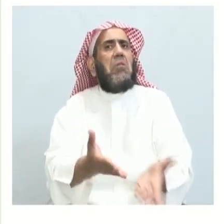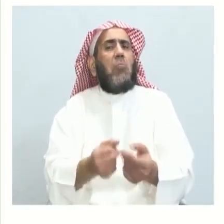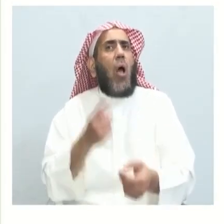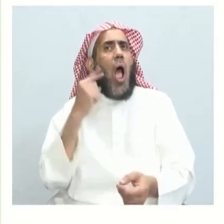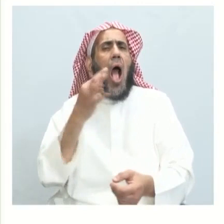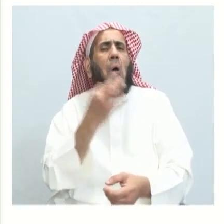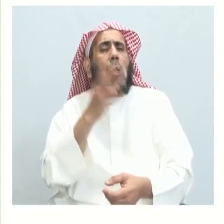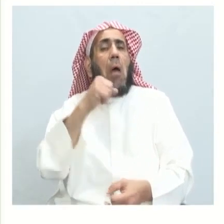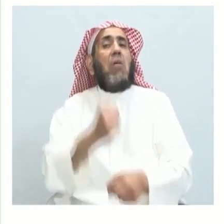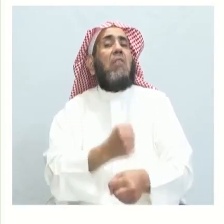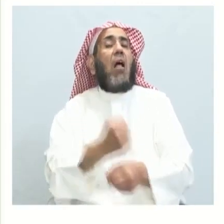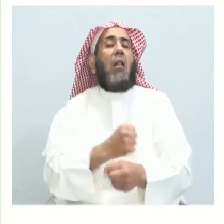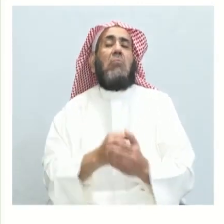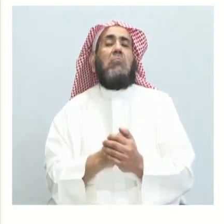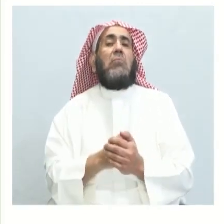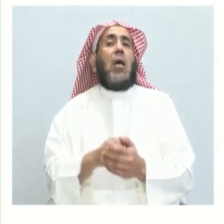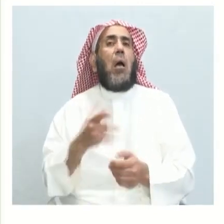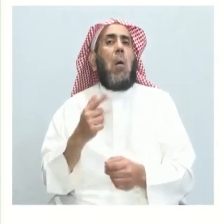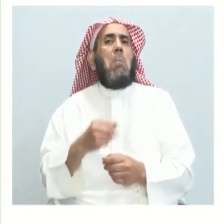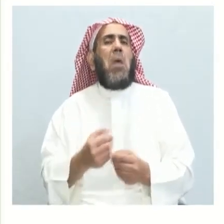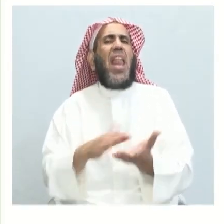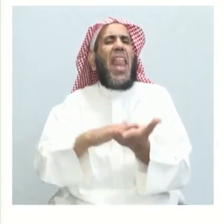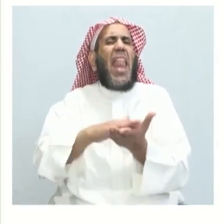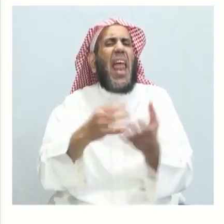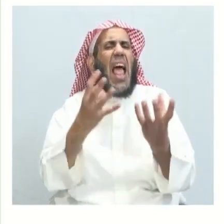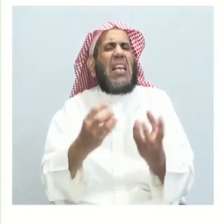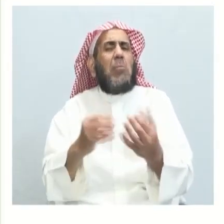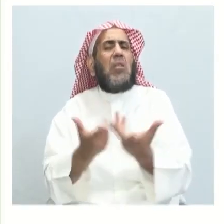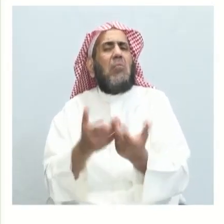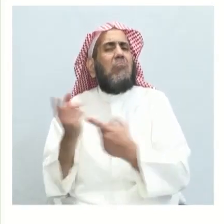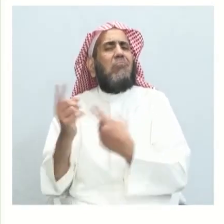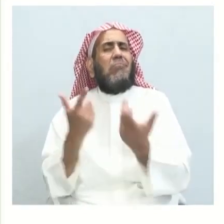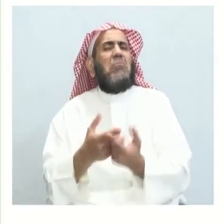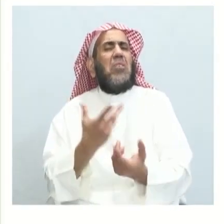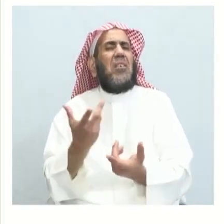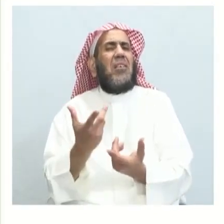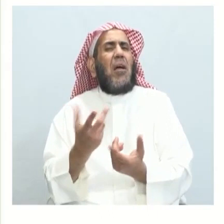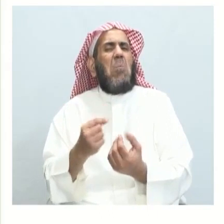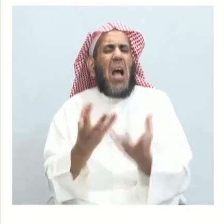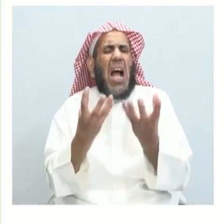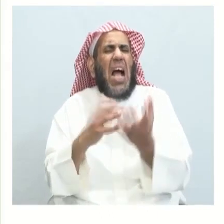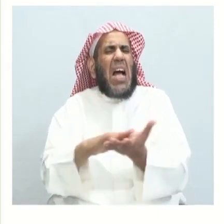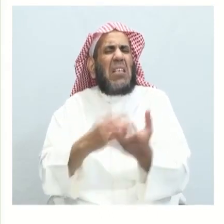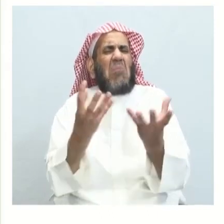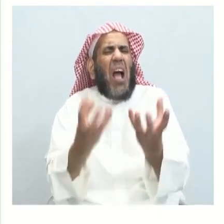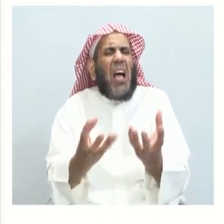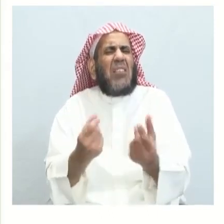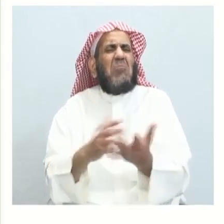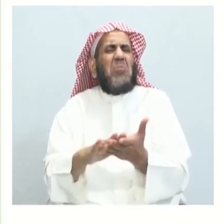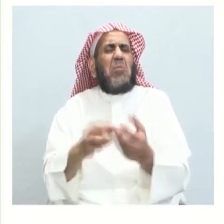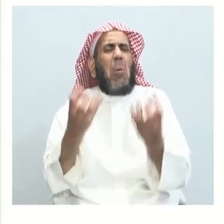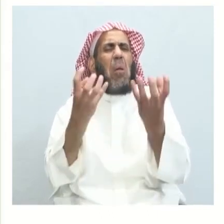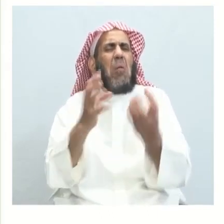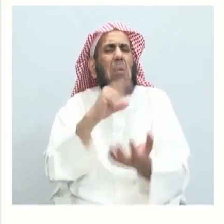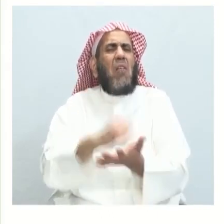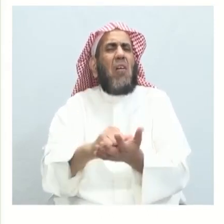يقول الاقوال بدون افعال من اجدب انتجع معنا من يعني القحط اجدب معنى انه اصابه